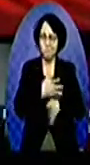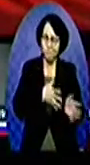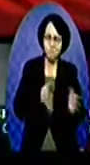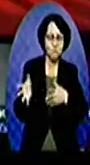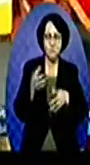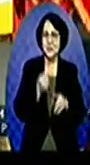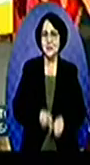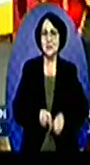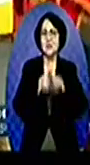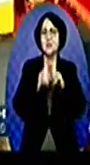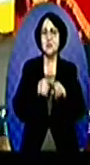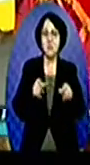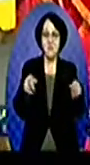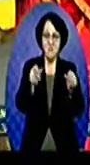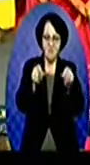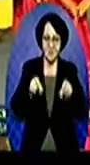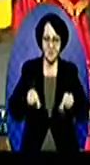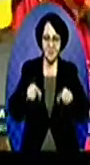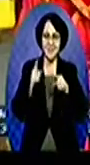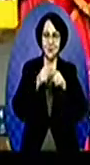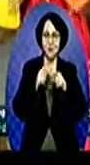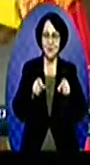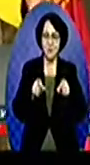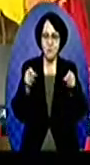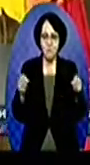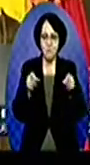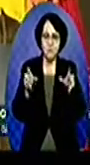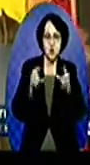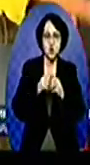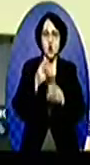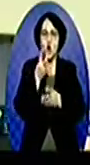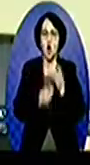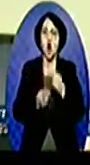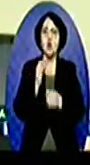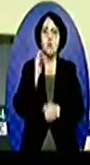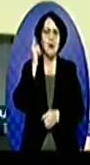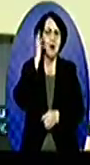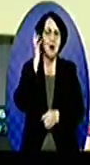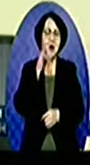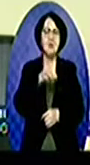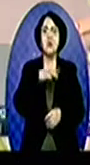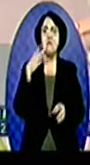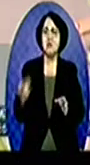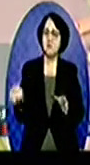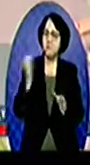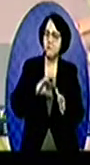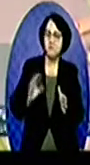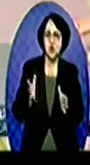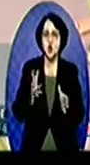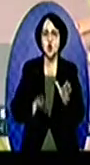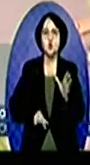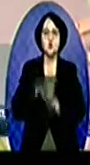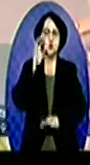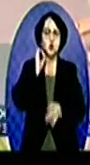замтай улсын хилийн бомбын хүчин чадлыг нэмэгдүүлж, холимог тээврийн системийг хөгжүүлэхэд түлхэц болж байна. Үнэхээр ч одоо өнгөрсөн